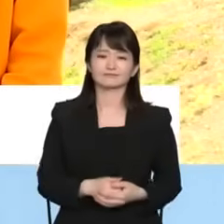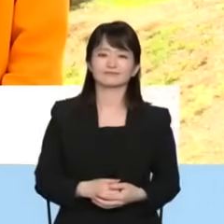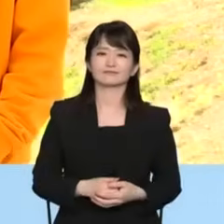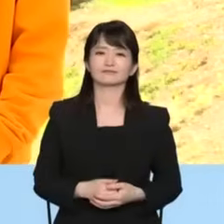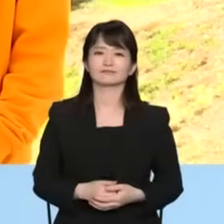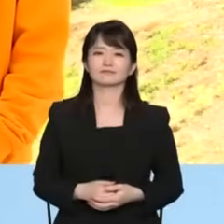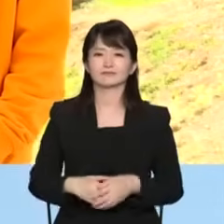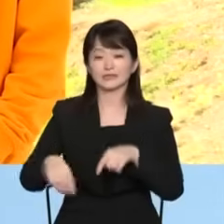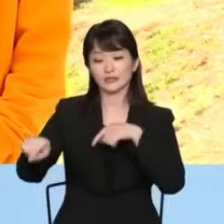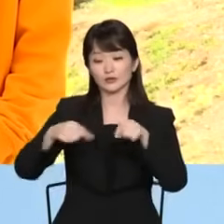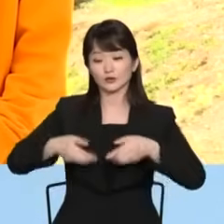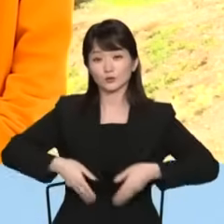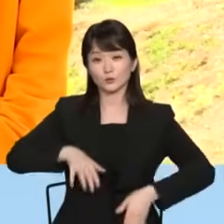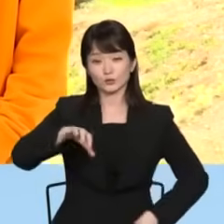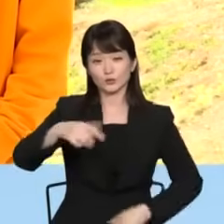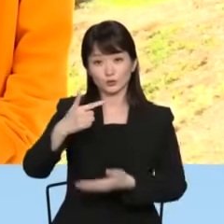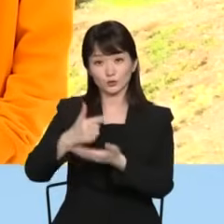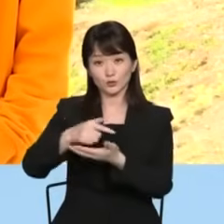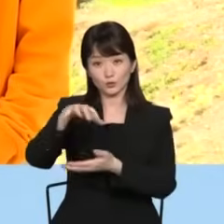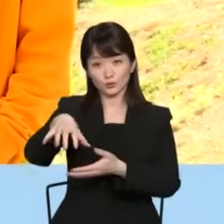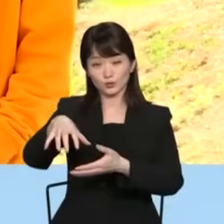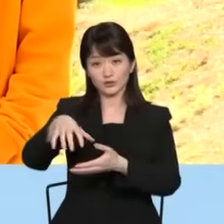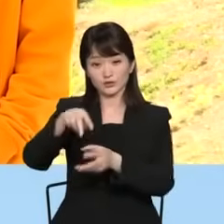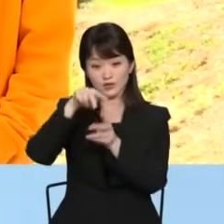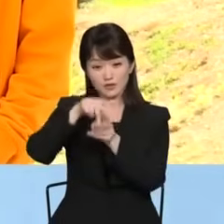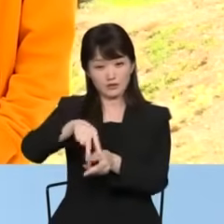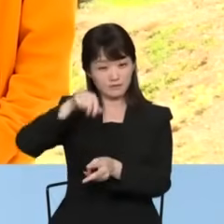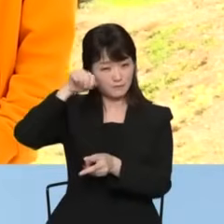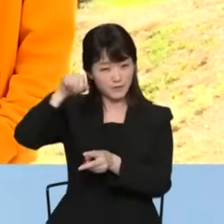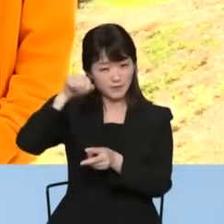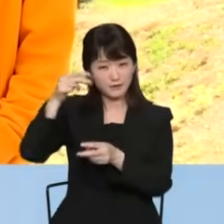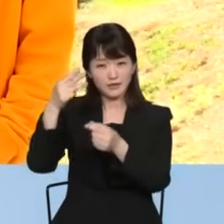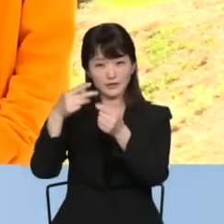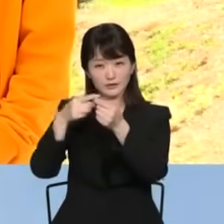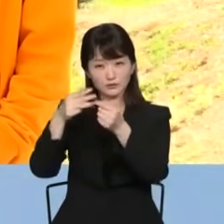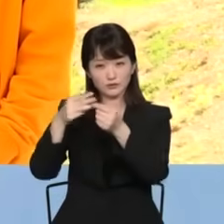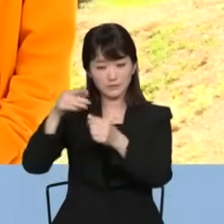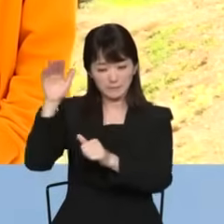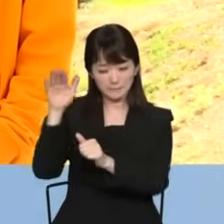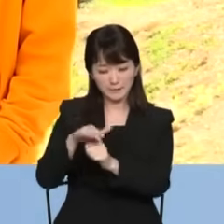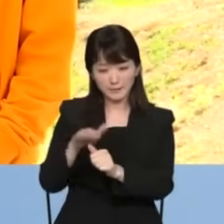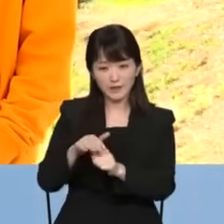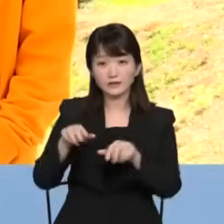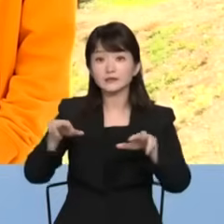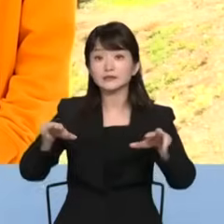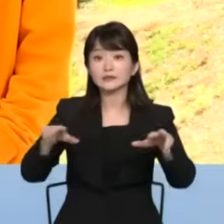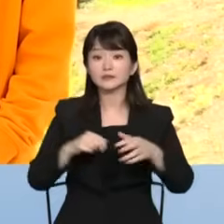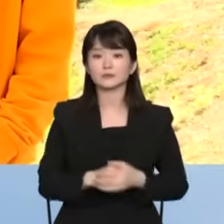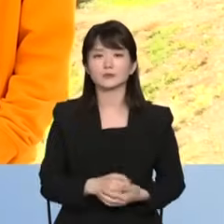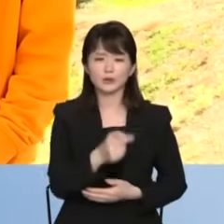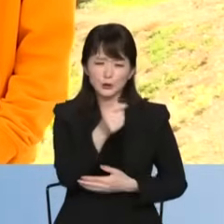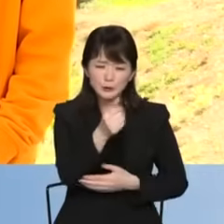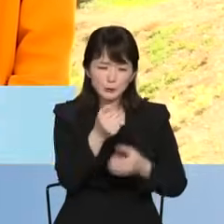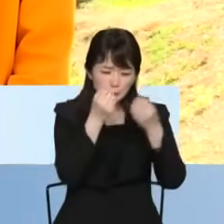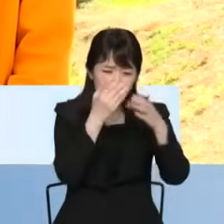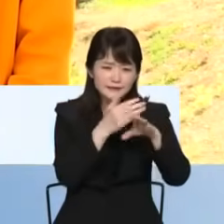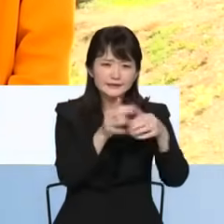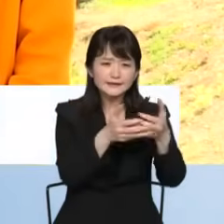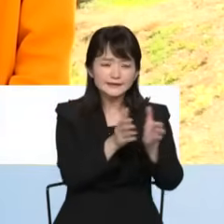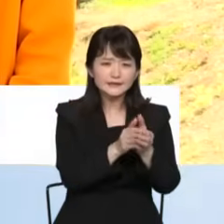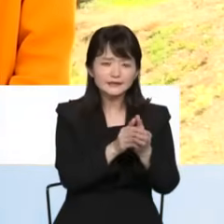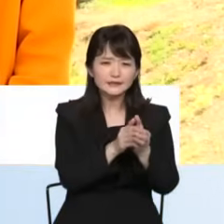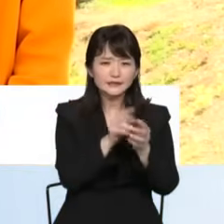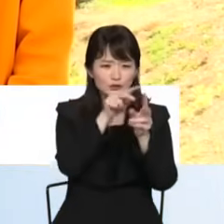뭐 정치적 고향인 노원에서 세 번 출마했을 때 다 실패를 겪으셨는데 이번엔 작은 신생 정당으로 나와서 또 새롭게 도전한